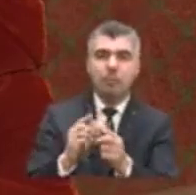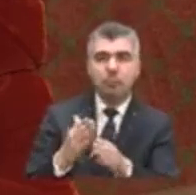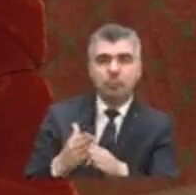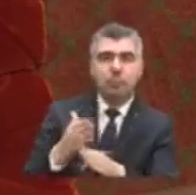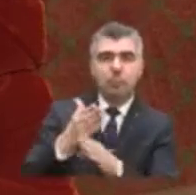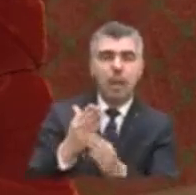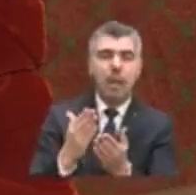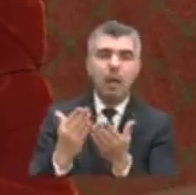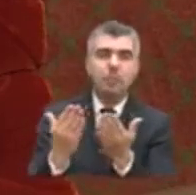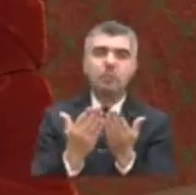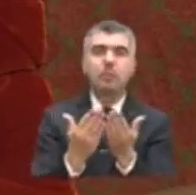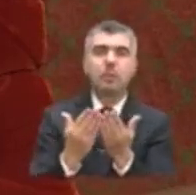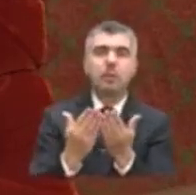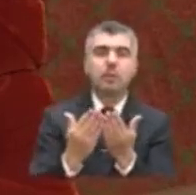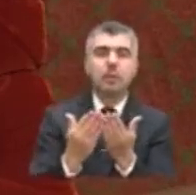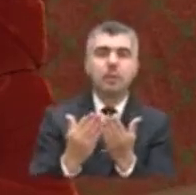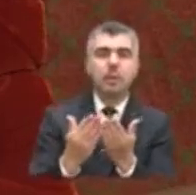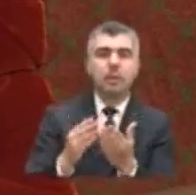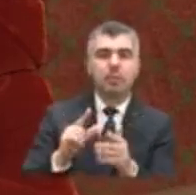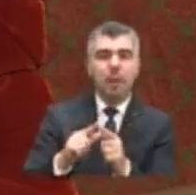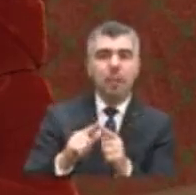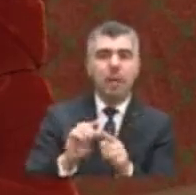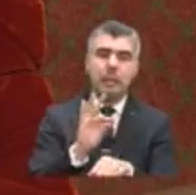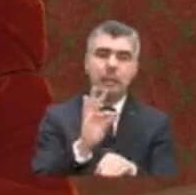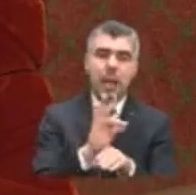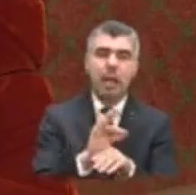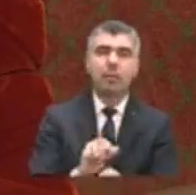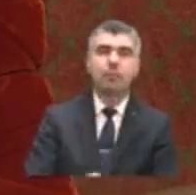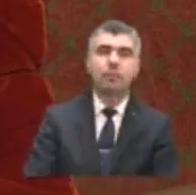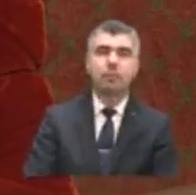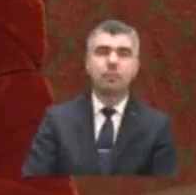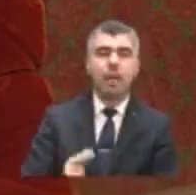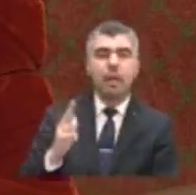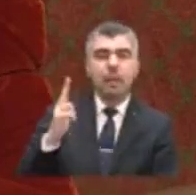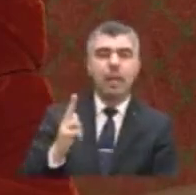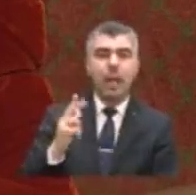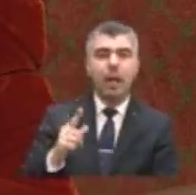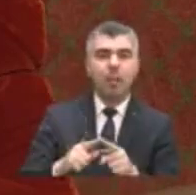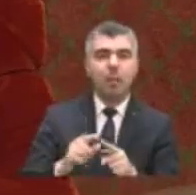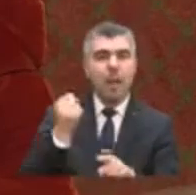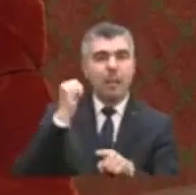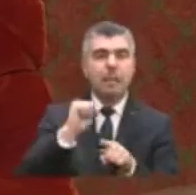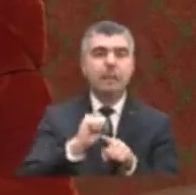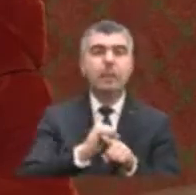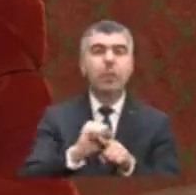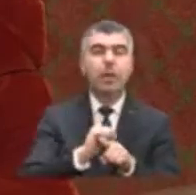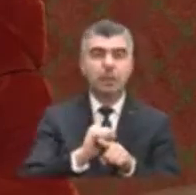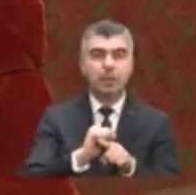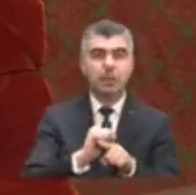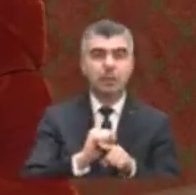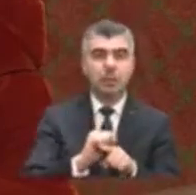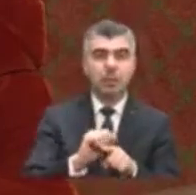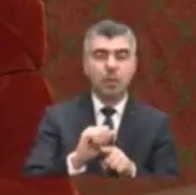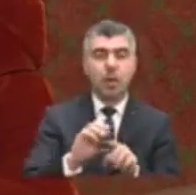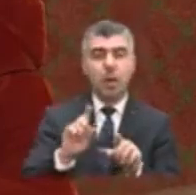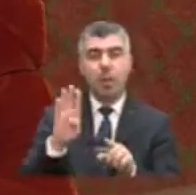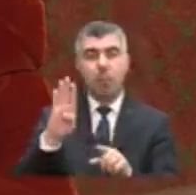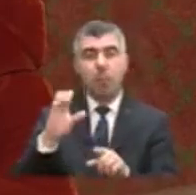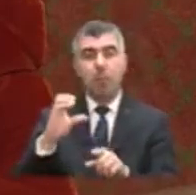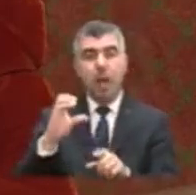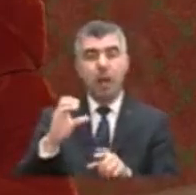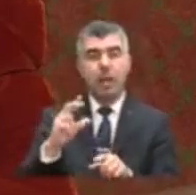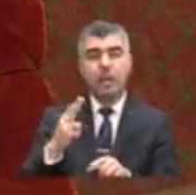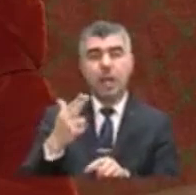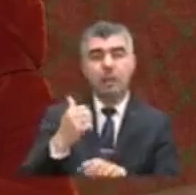مهن التربيه، حيث انطلقت توسيع قاعده التكوين بمسالك الاجازه، وتنعتبر بان